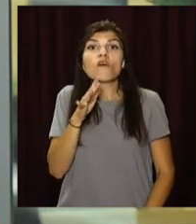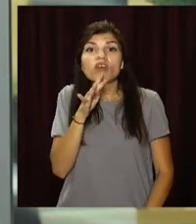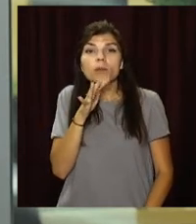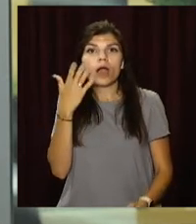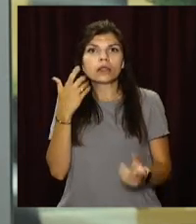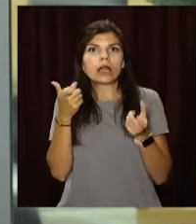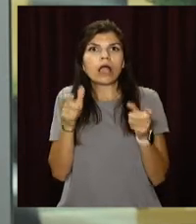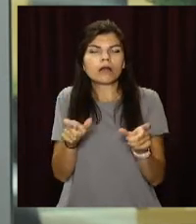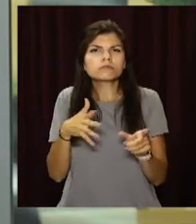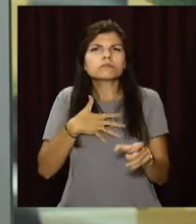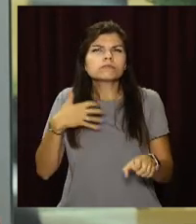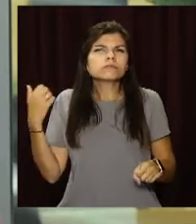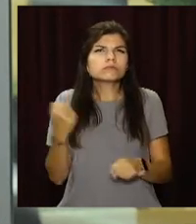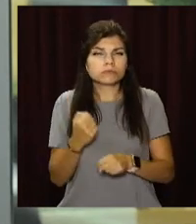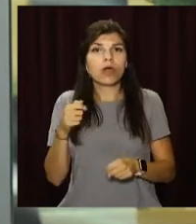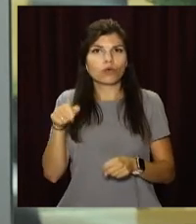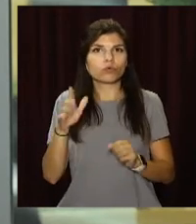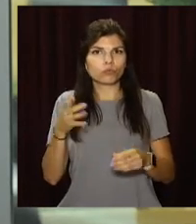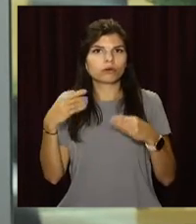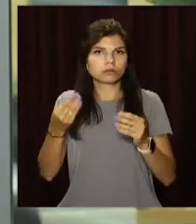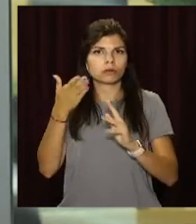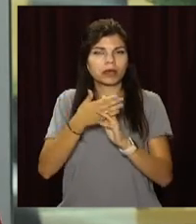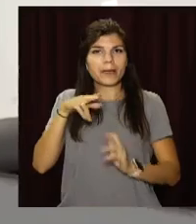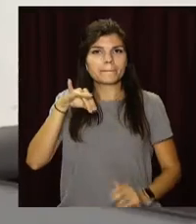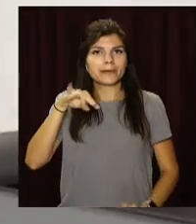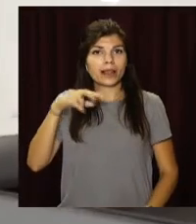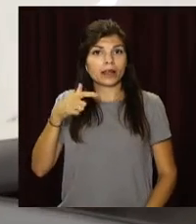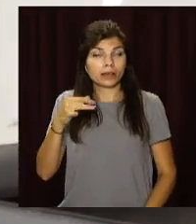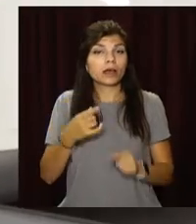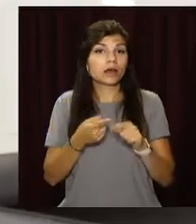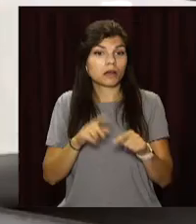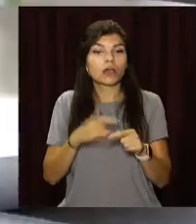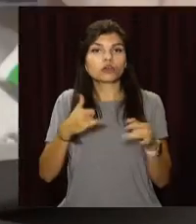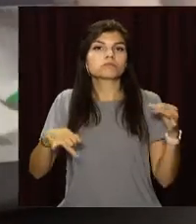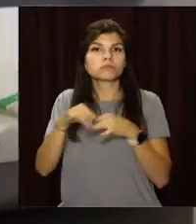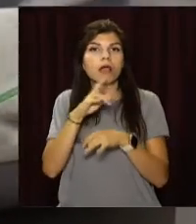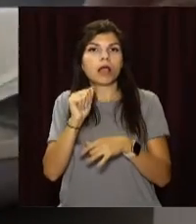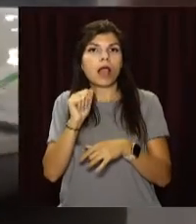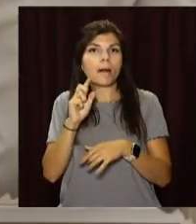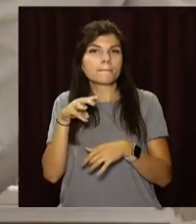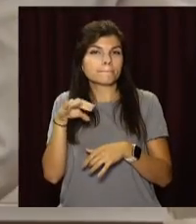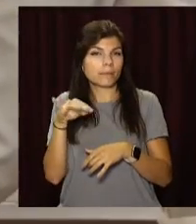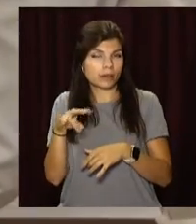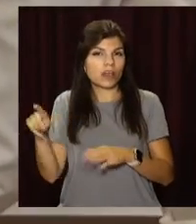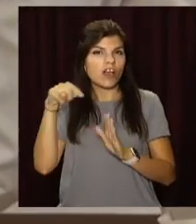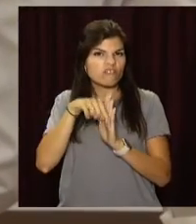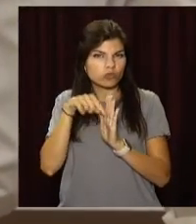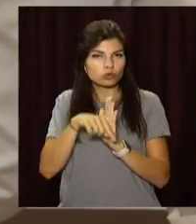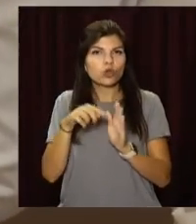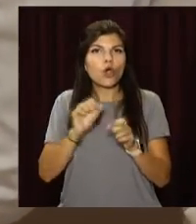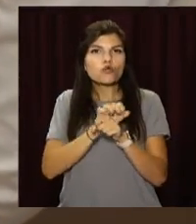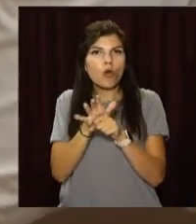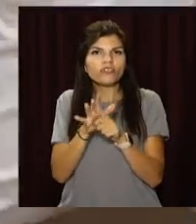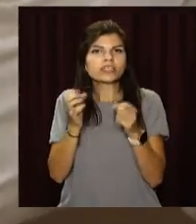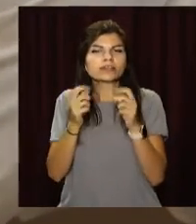заявив головний санітарний лікар України Ігор Кузін. Каже, це питання зараз обговорюють у Кабміні. Внутрішній ковід-сертифікат